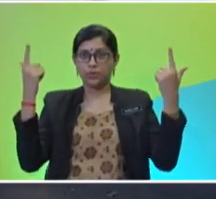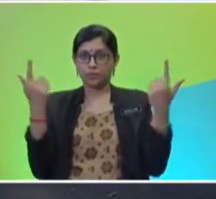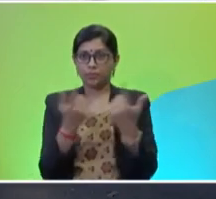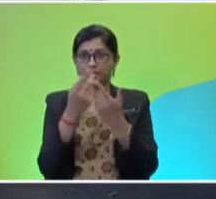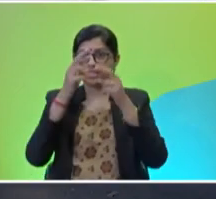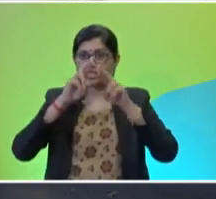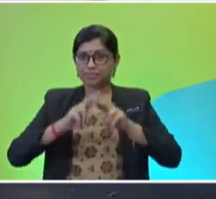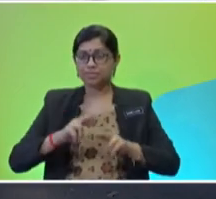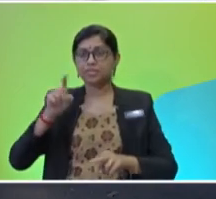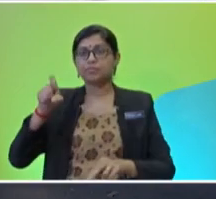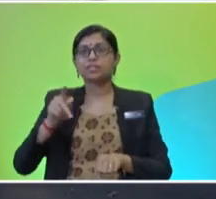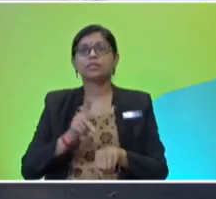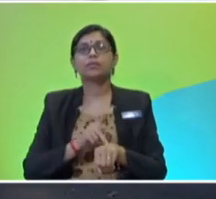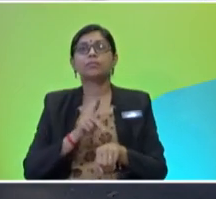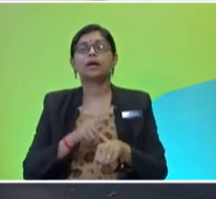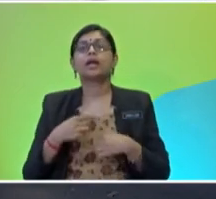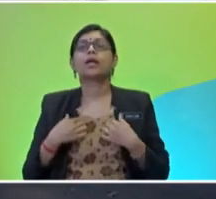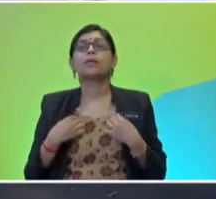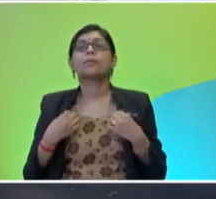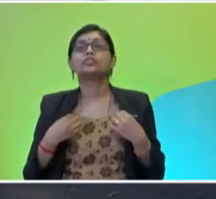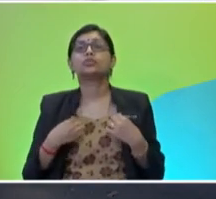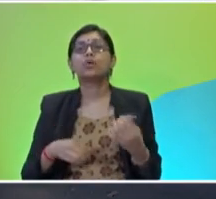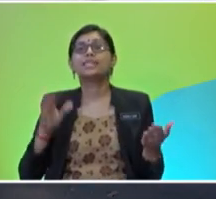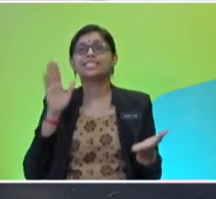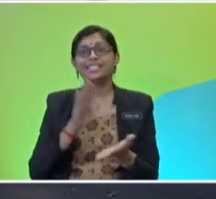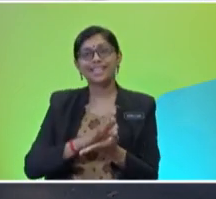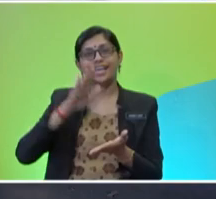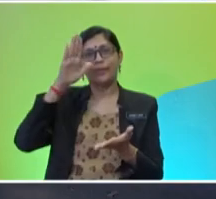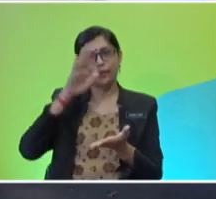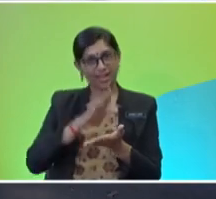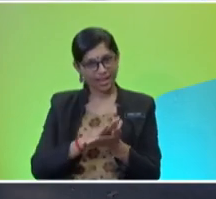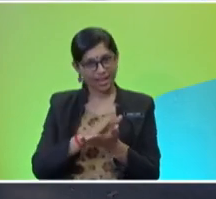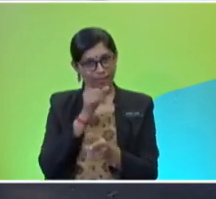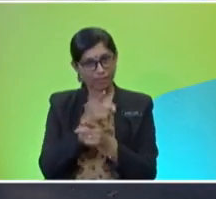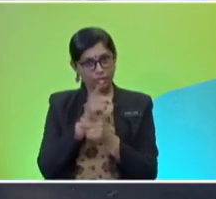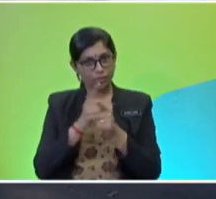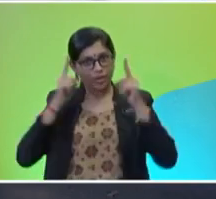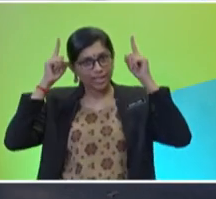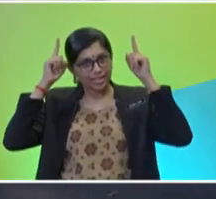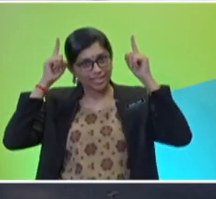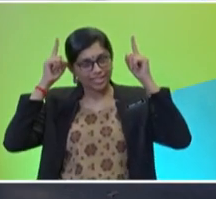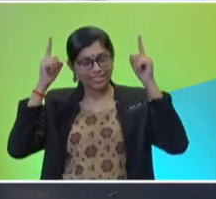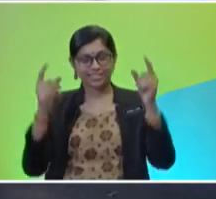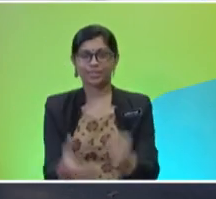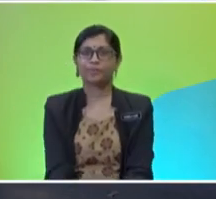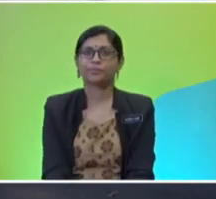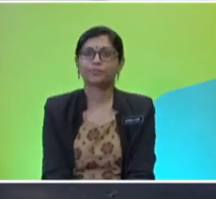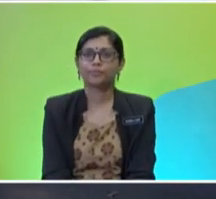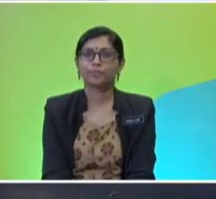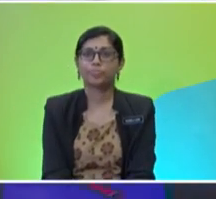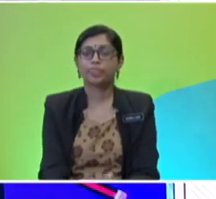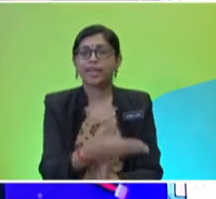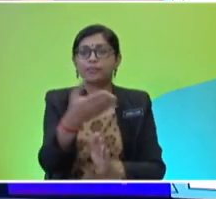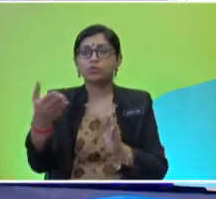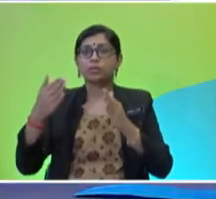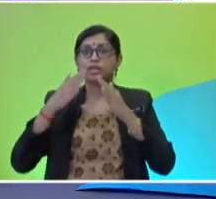Okey, jadi dengan itu saya padankan dekat sini. Boleh cikgu? Okey, boleh. Okey, saya padankan dekat sini ya. Jadi murid-murid kat rumah boleh tengok